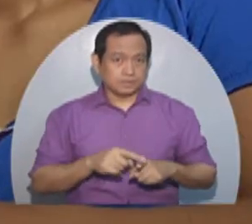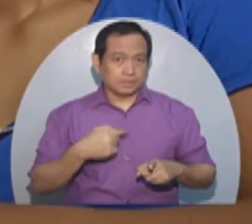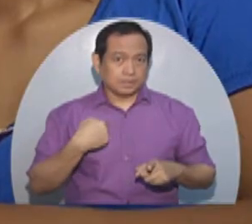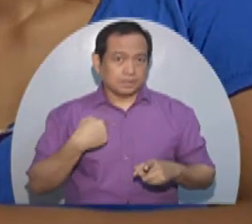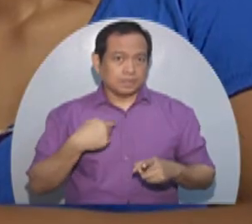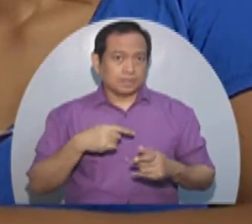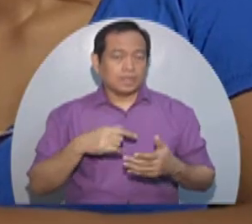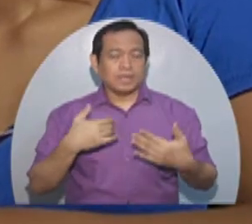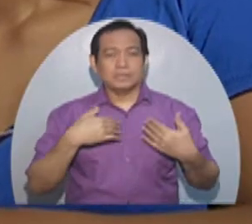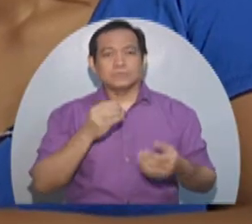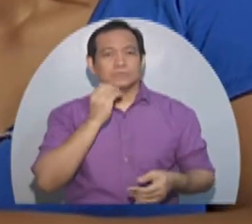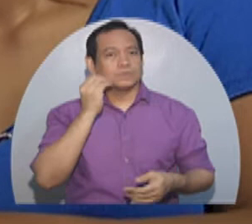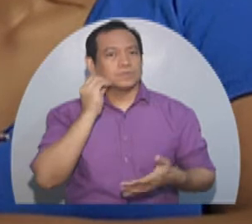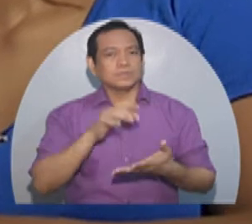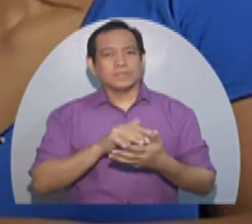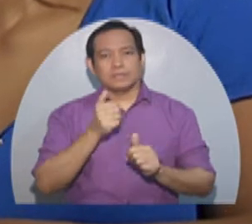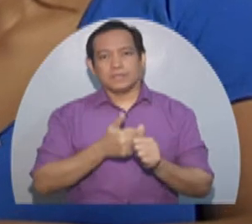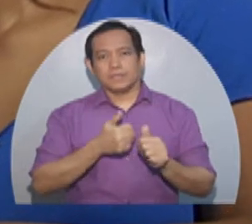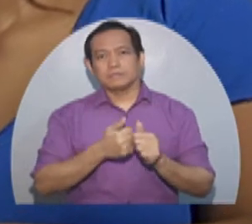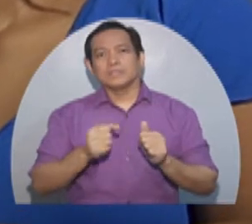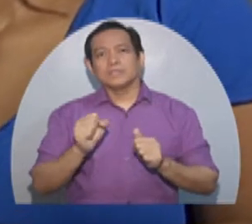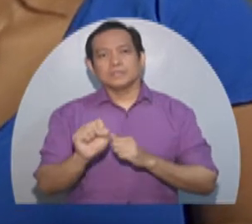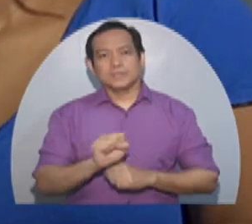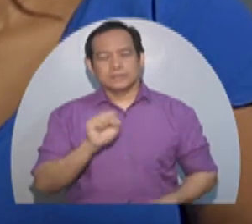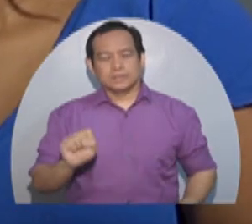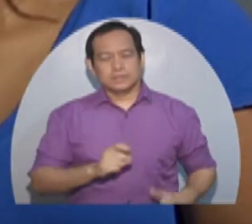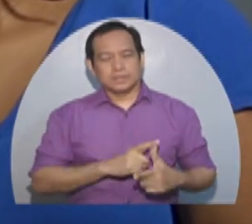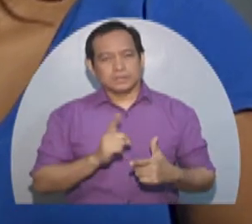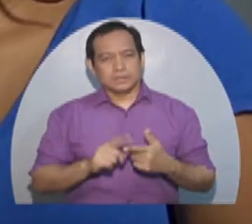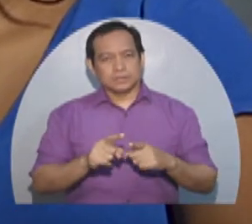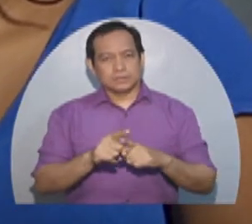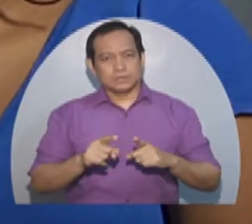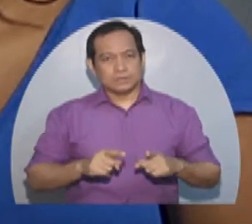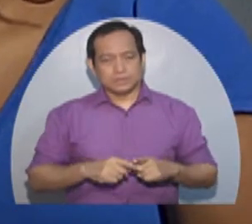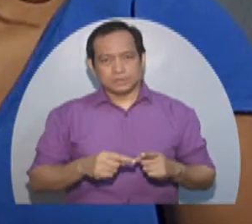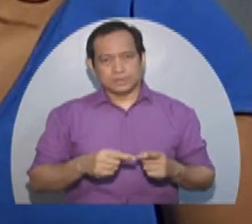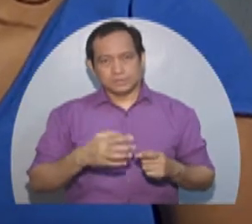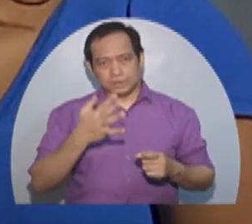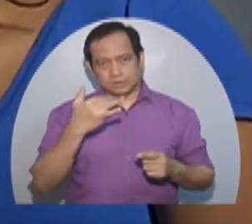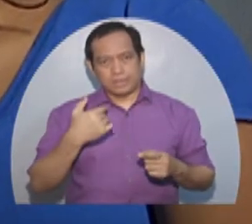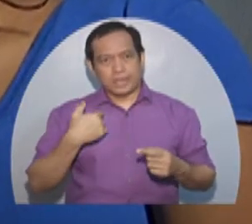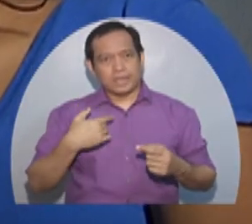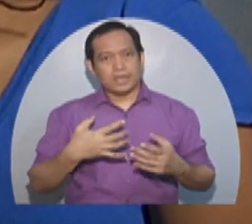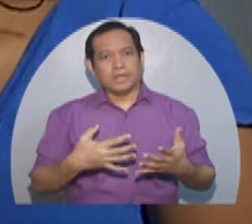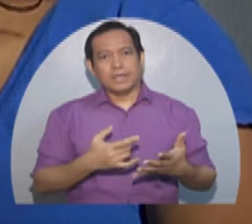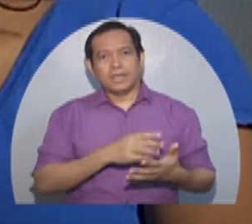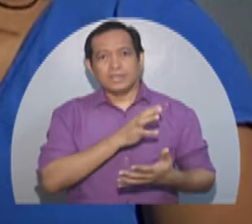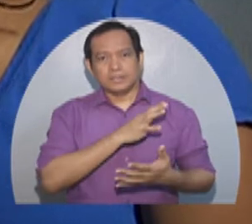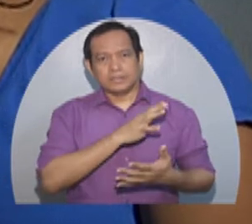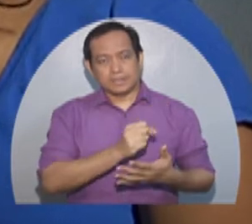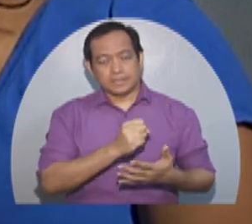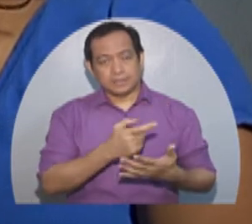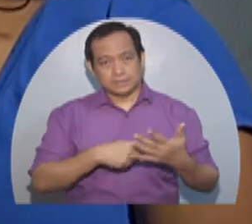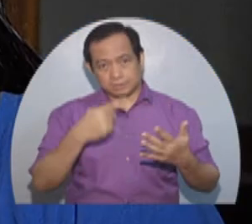Nag-aaral po ako ng home study po tuwing Saturday lang po. Tsaka po kaya po malakas po yung loob ko, kasi